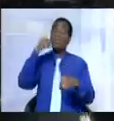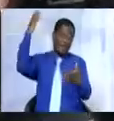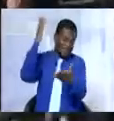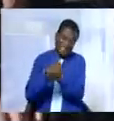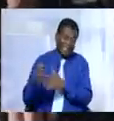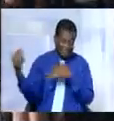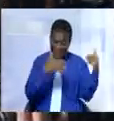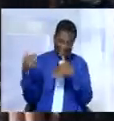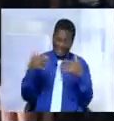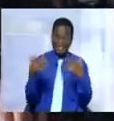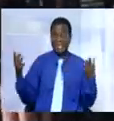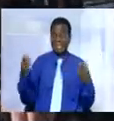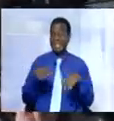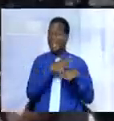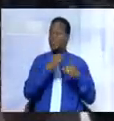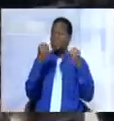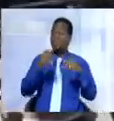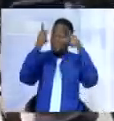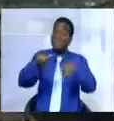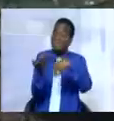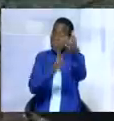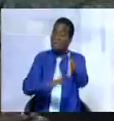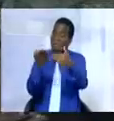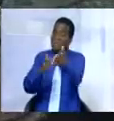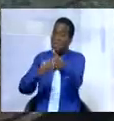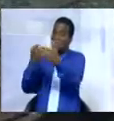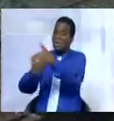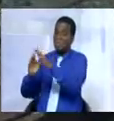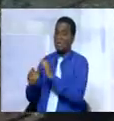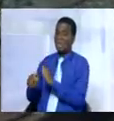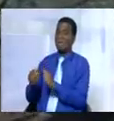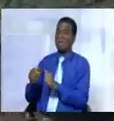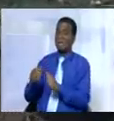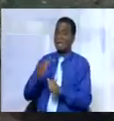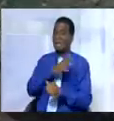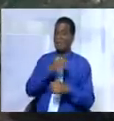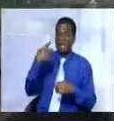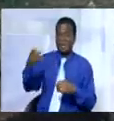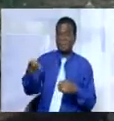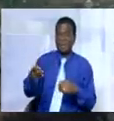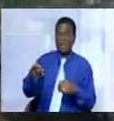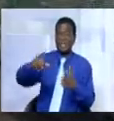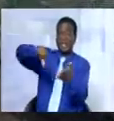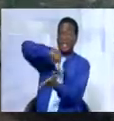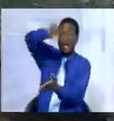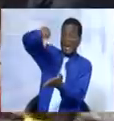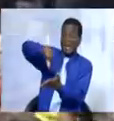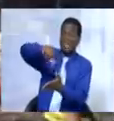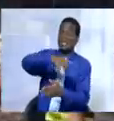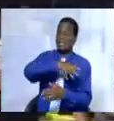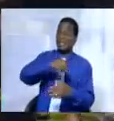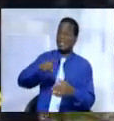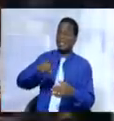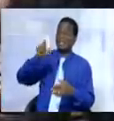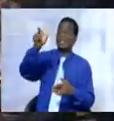Abdullah Azam, un groupe lié à Al-Qaïda et aux activistes sunnites. Ce centre culturel iranien situé dans un des fiefs du Hezbollah,